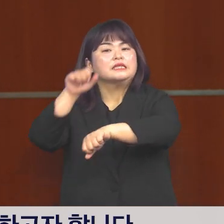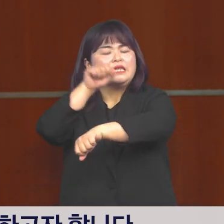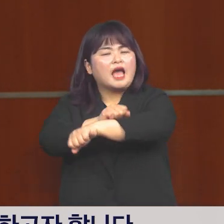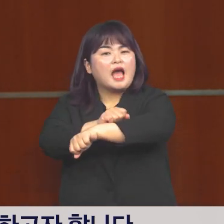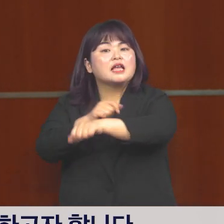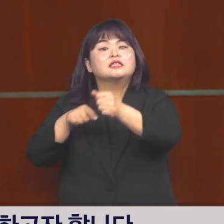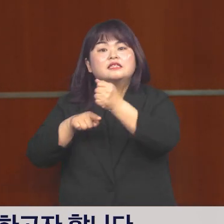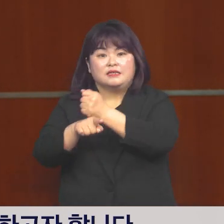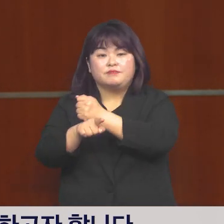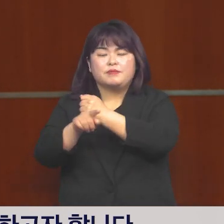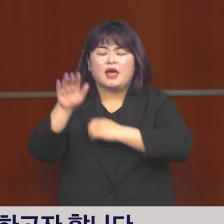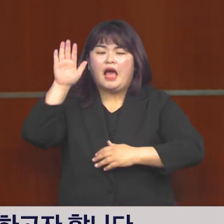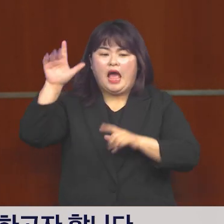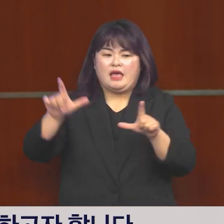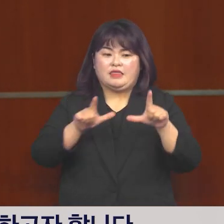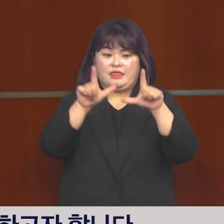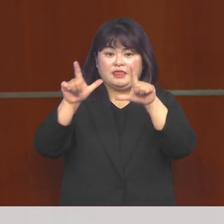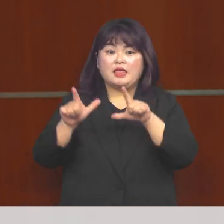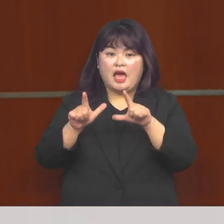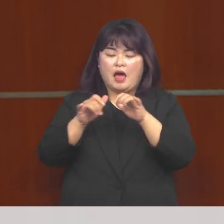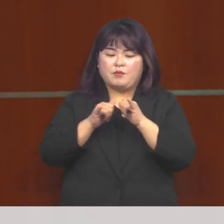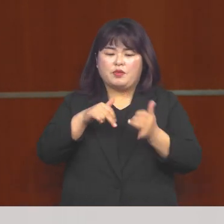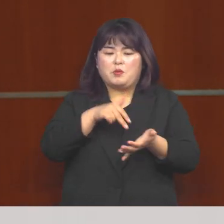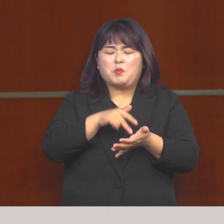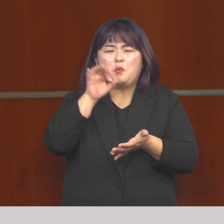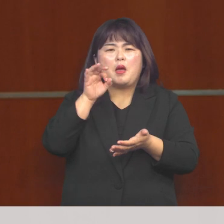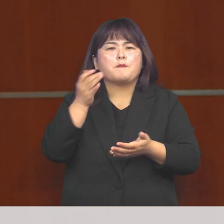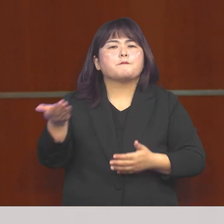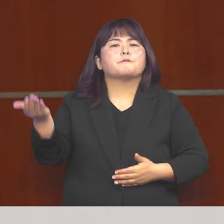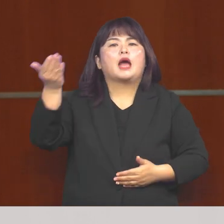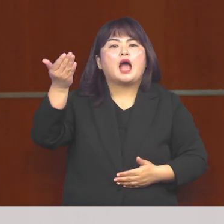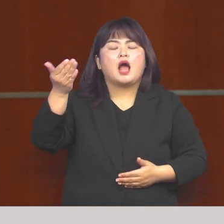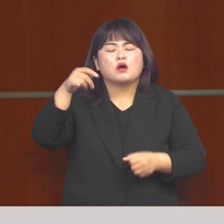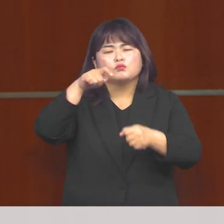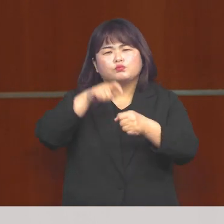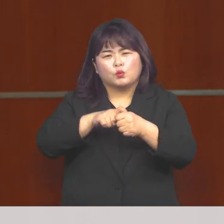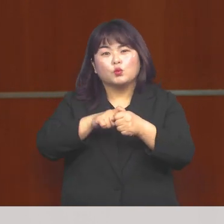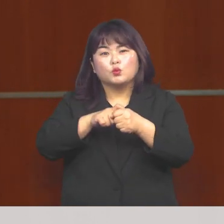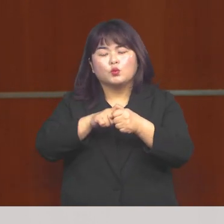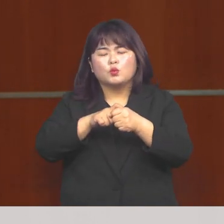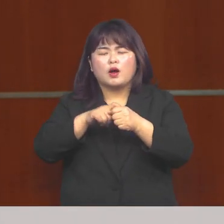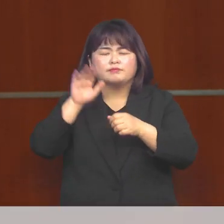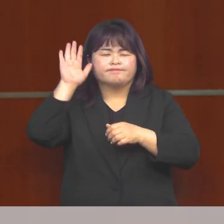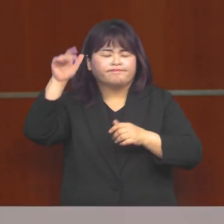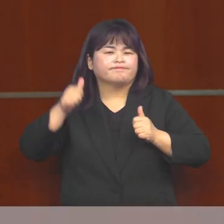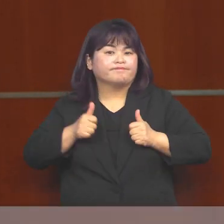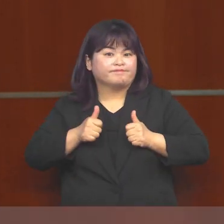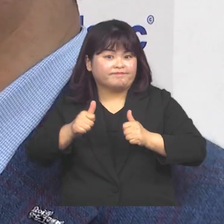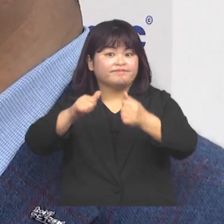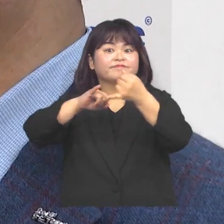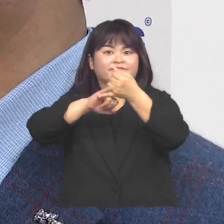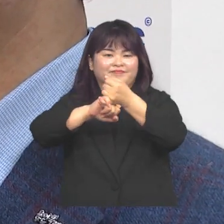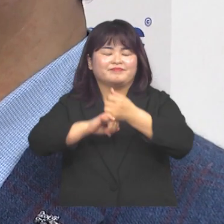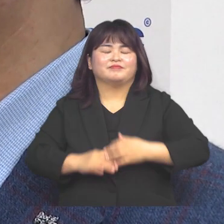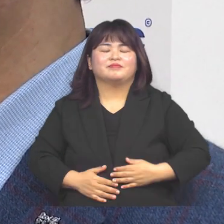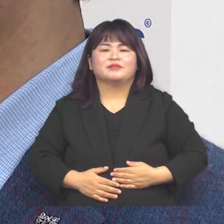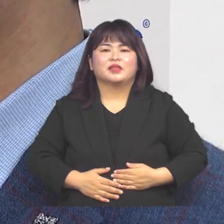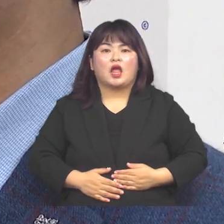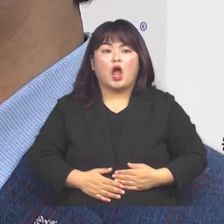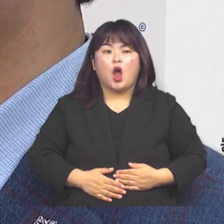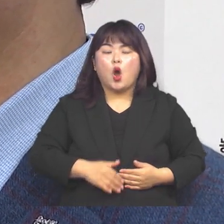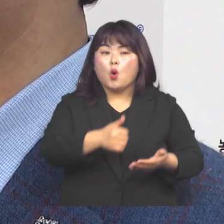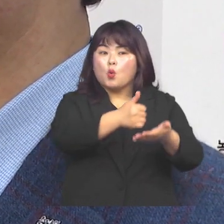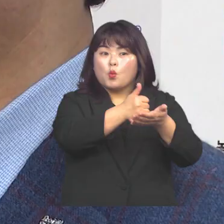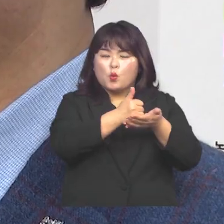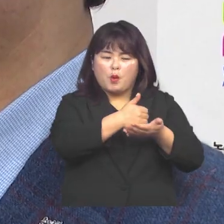또 시민의 삶의 질을 더욱더 향상시키라는 뜻으로 생각하고 열심히 일하겠습니다. 한편 고객